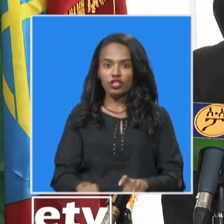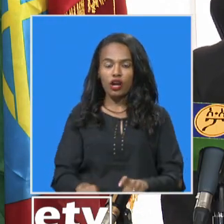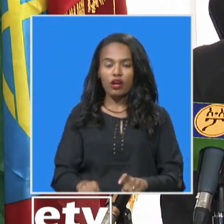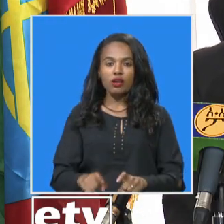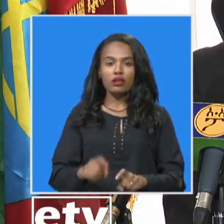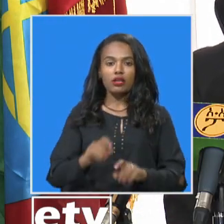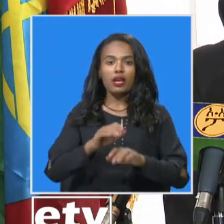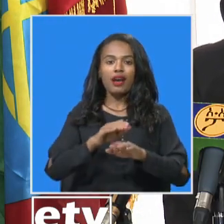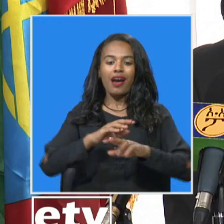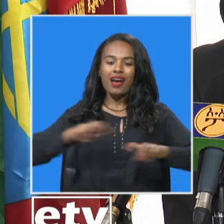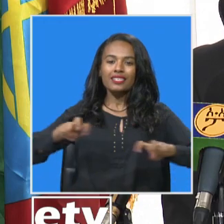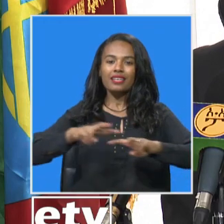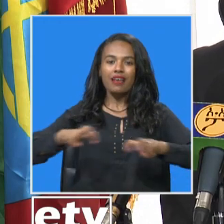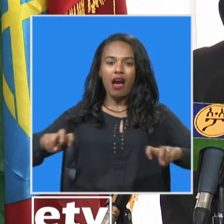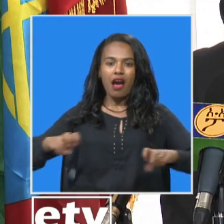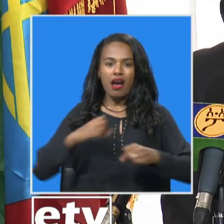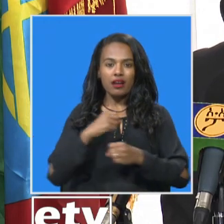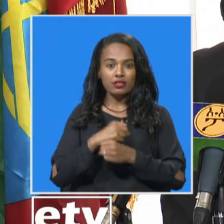የአሰሳ ስራዎችም